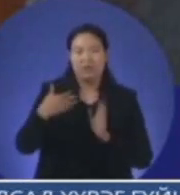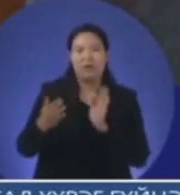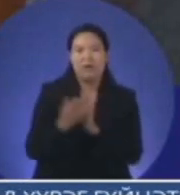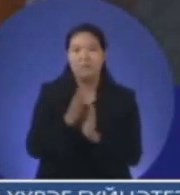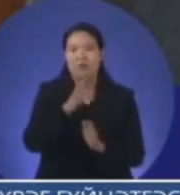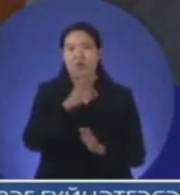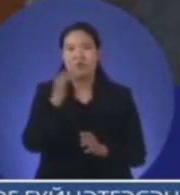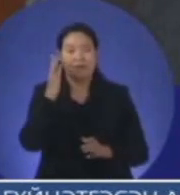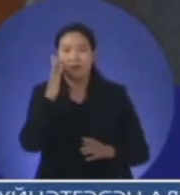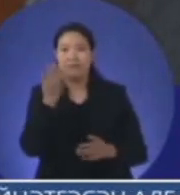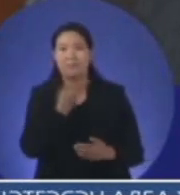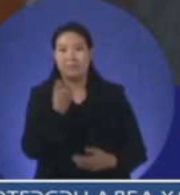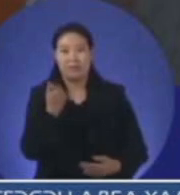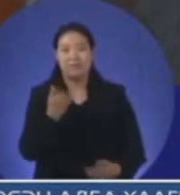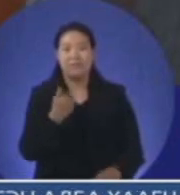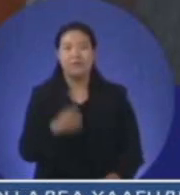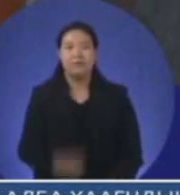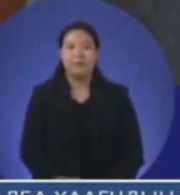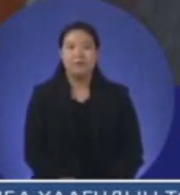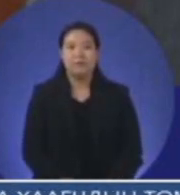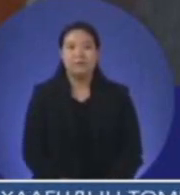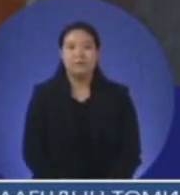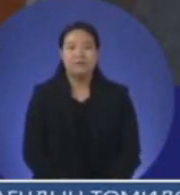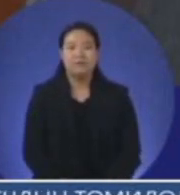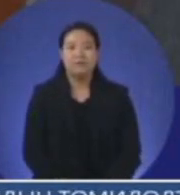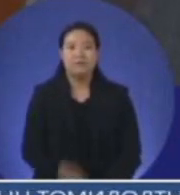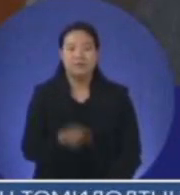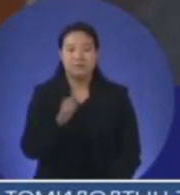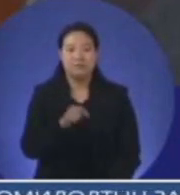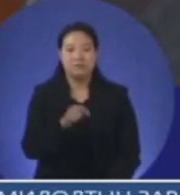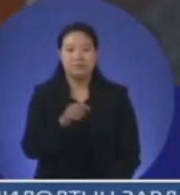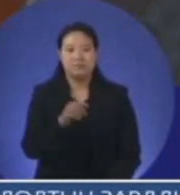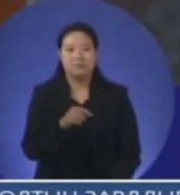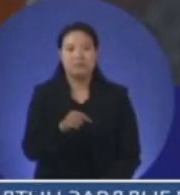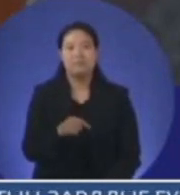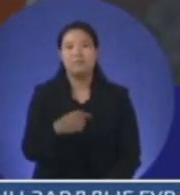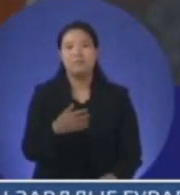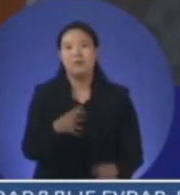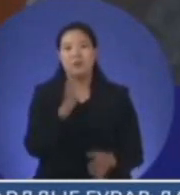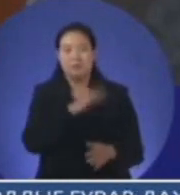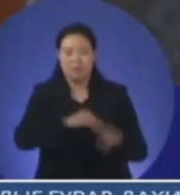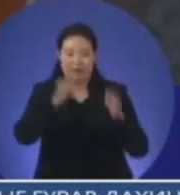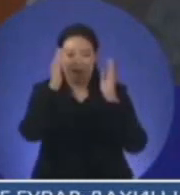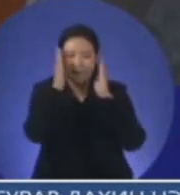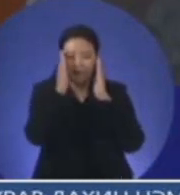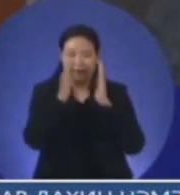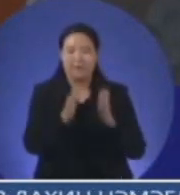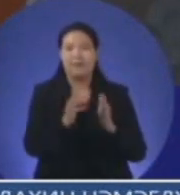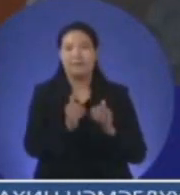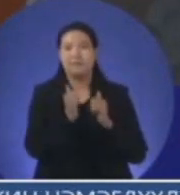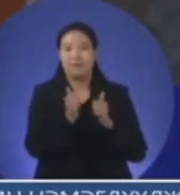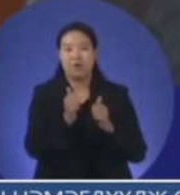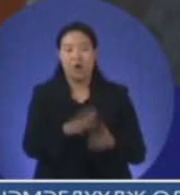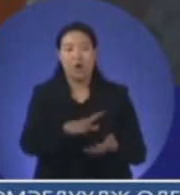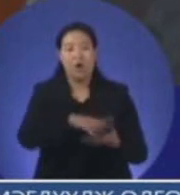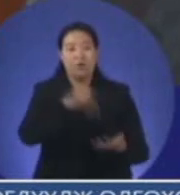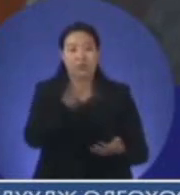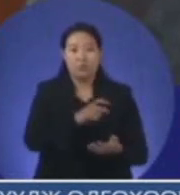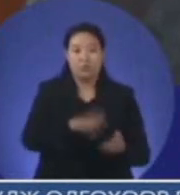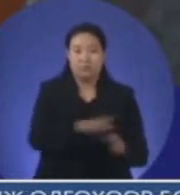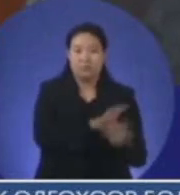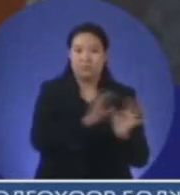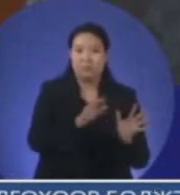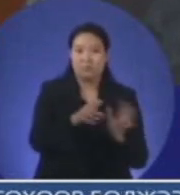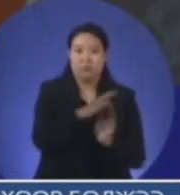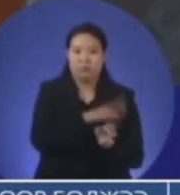зүйл байна. Тийм учраас одоо энэ зүйл дээр маш их одоо анхаарч за ер нь оюутнуудаа бид бүхэн тусахтай ер